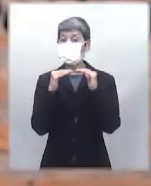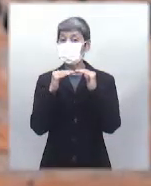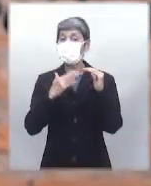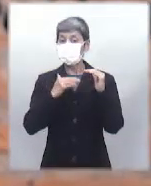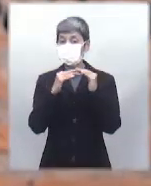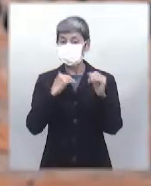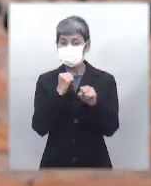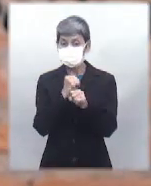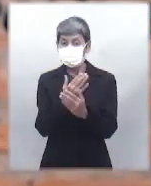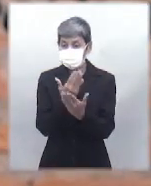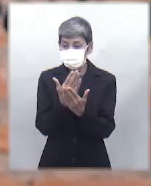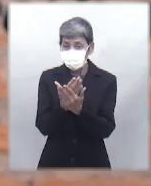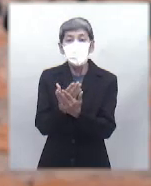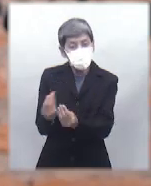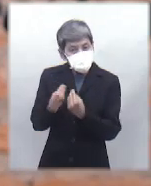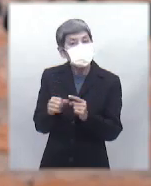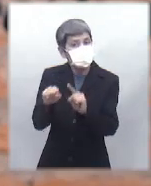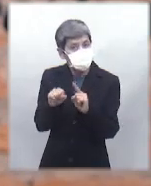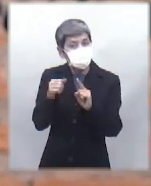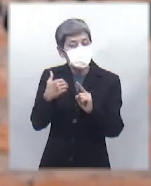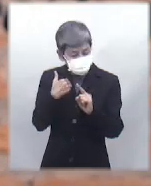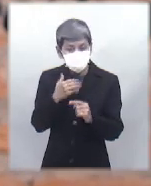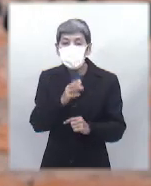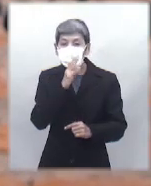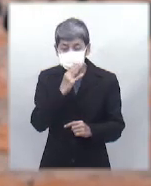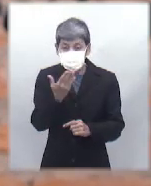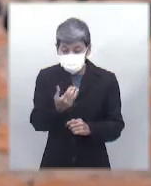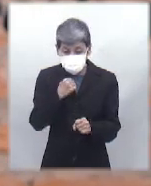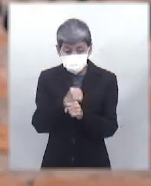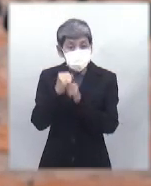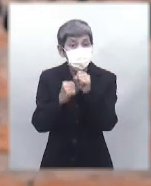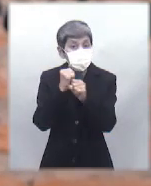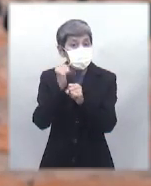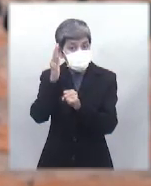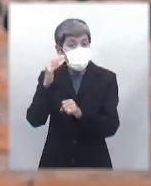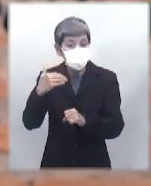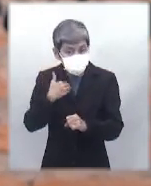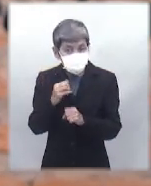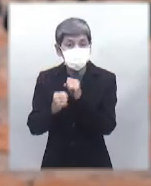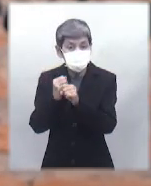มันจะได้เงินประมาณแสนกว่าบาทอยู่แล้วใช่ไหมครับเมื่อคุณได้ปุ๊บ